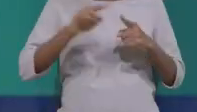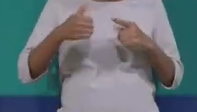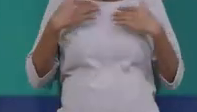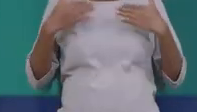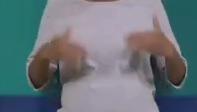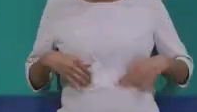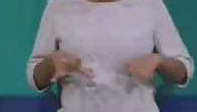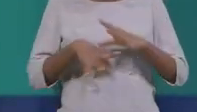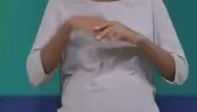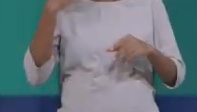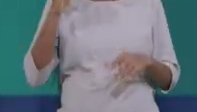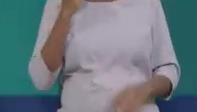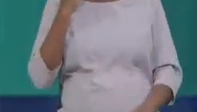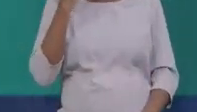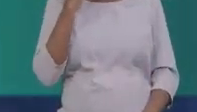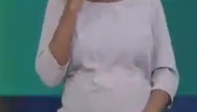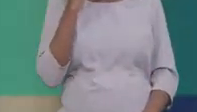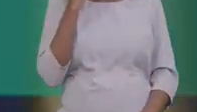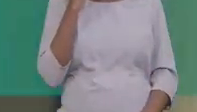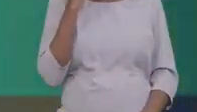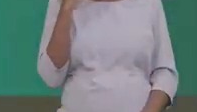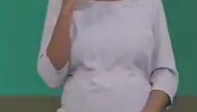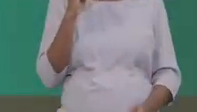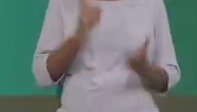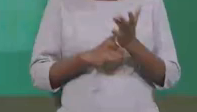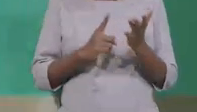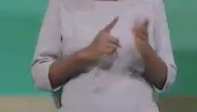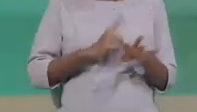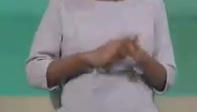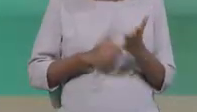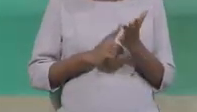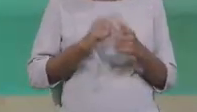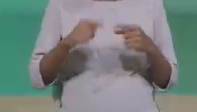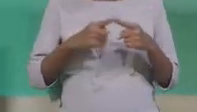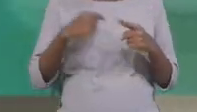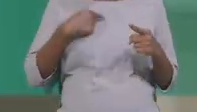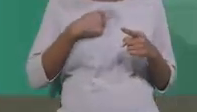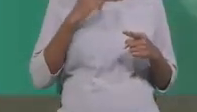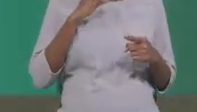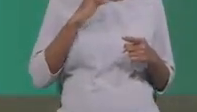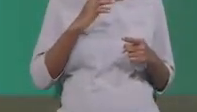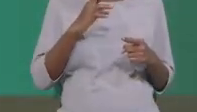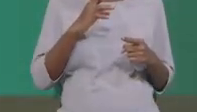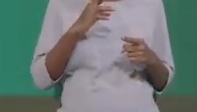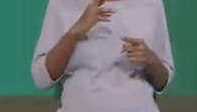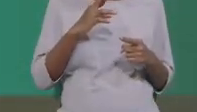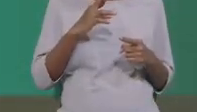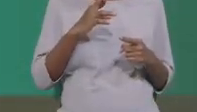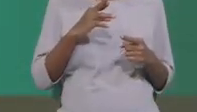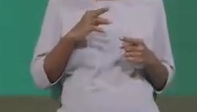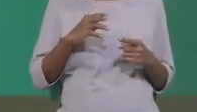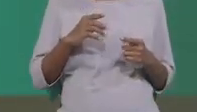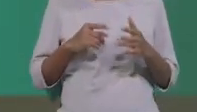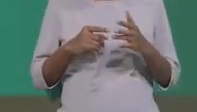à qui que ce soit hors du foyer. Parfois, quand nous sommes familiers et nous sommes intimes,